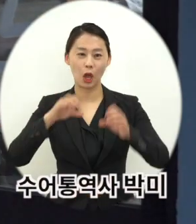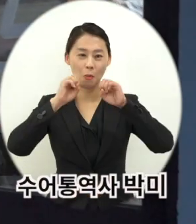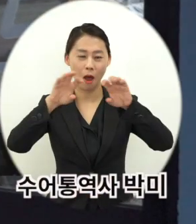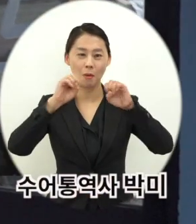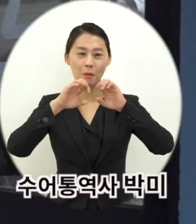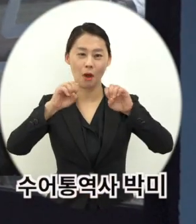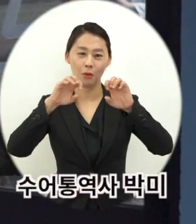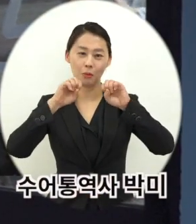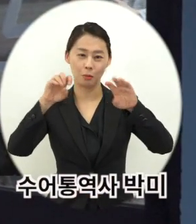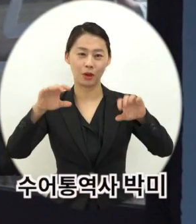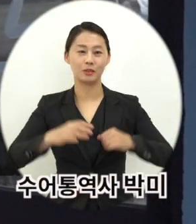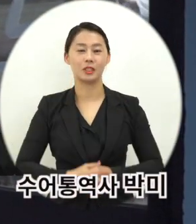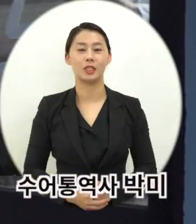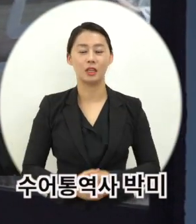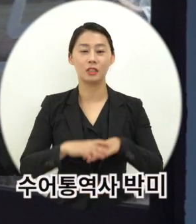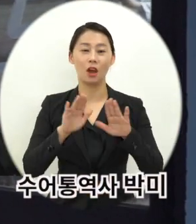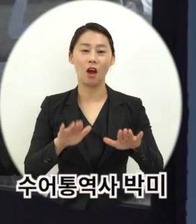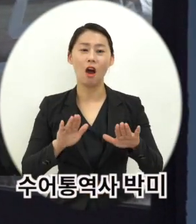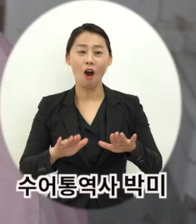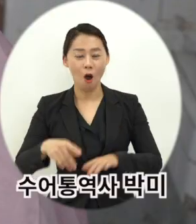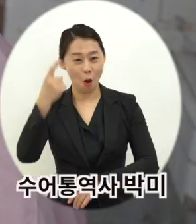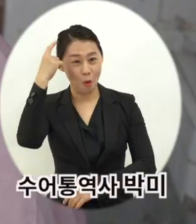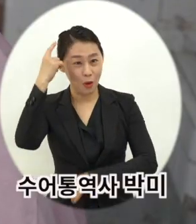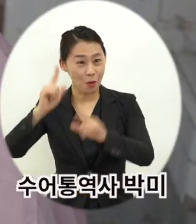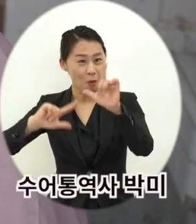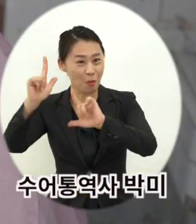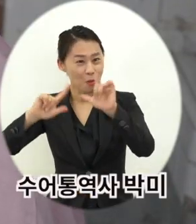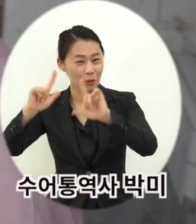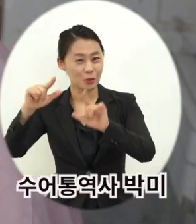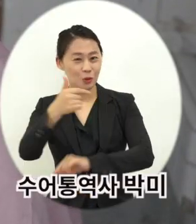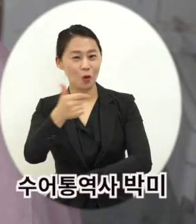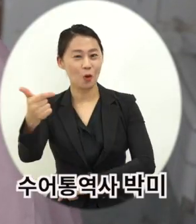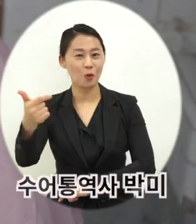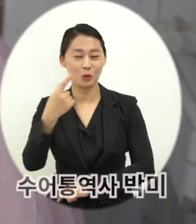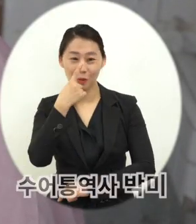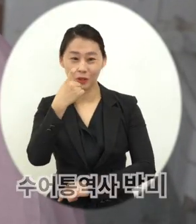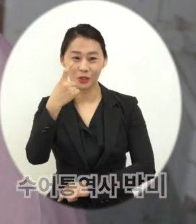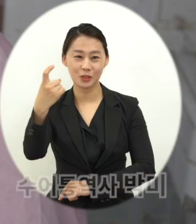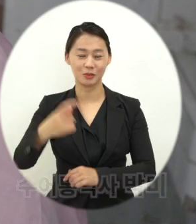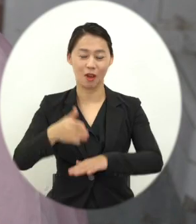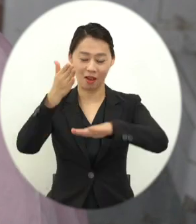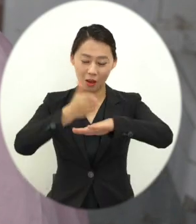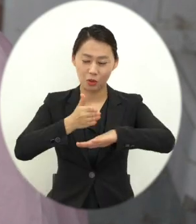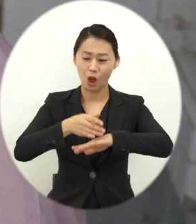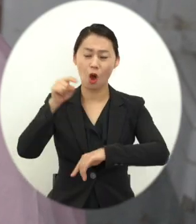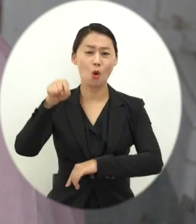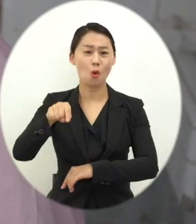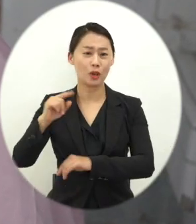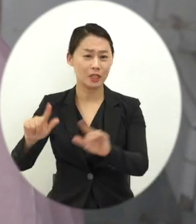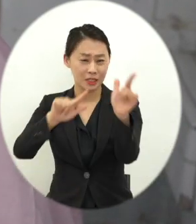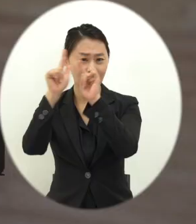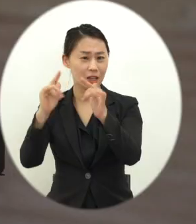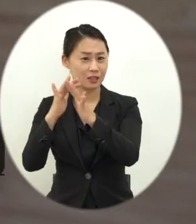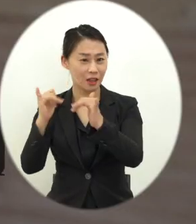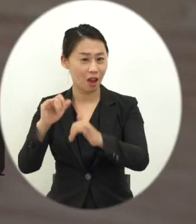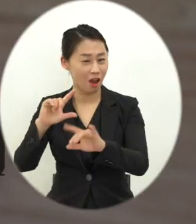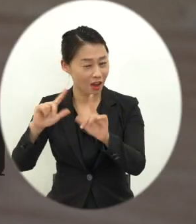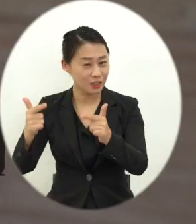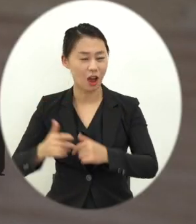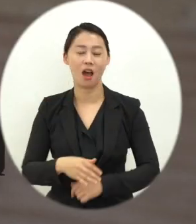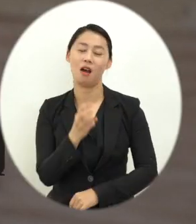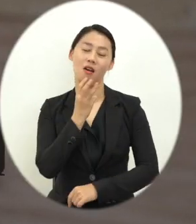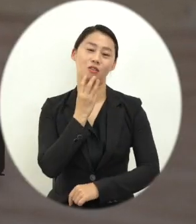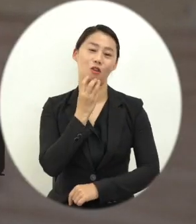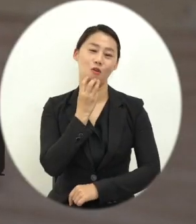전국의 메아리 치고 있는 새마을 운동은 이제. 아, 이거 헤어스타일이 참 멋지시네요. 감사합니다. 어, 여기서 하는 분 아니시죠? 네,